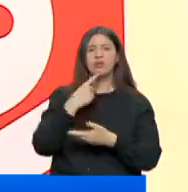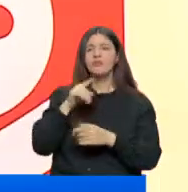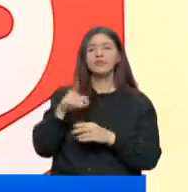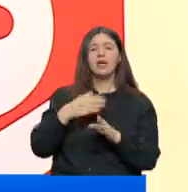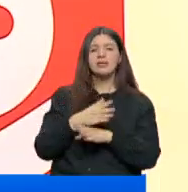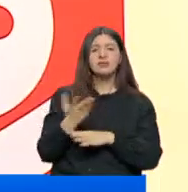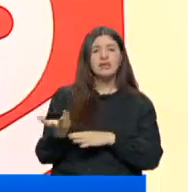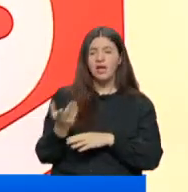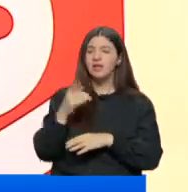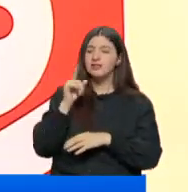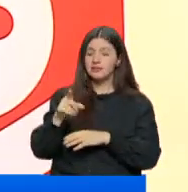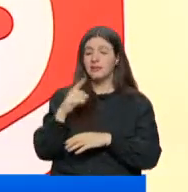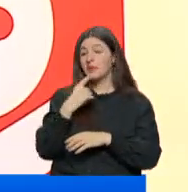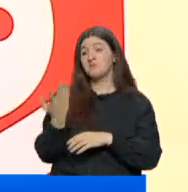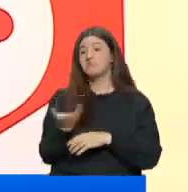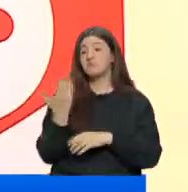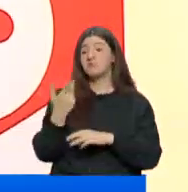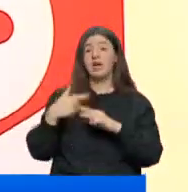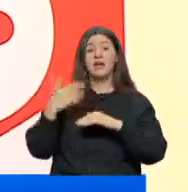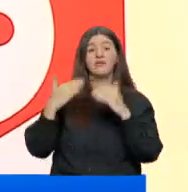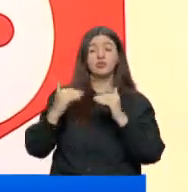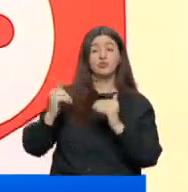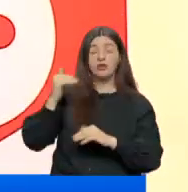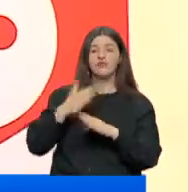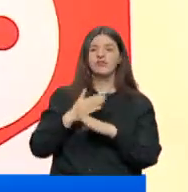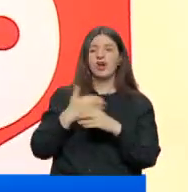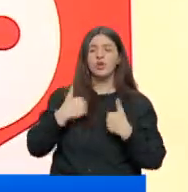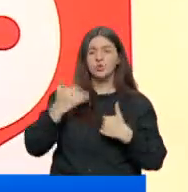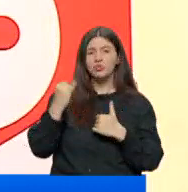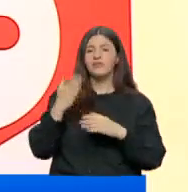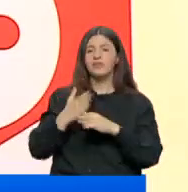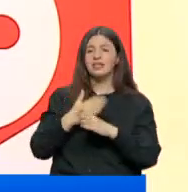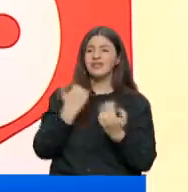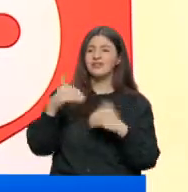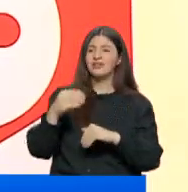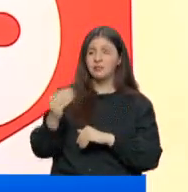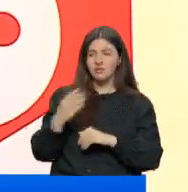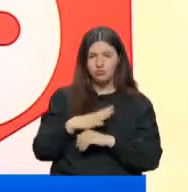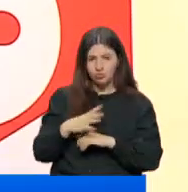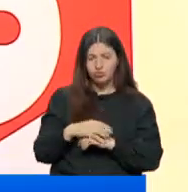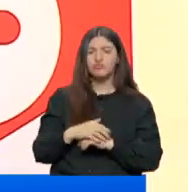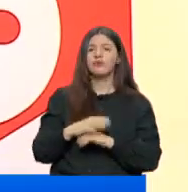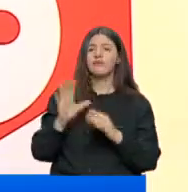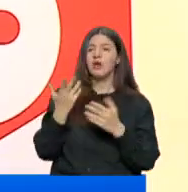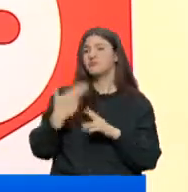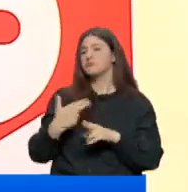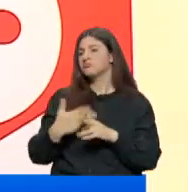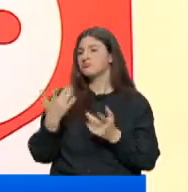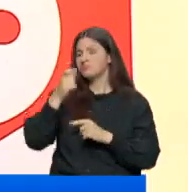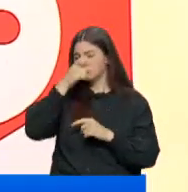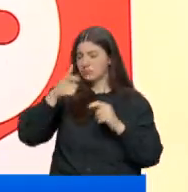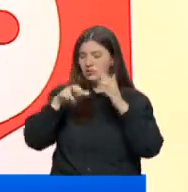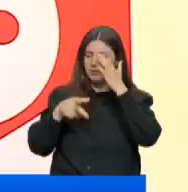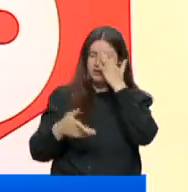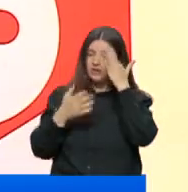olan nedir? Siz diyelim ki işte enflasyon yükseldi, vatandaşın durumu kötü ve vatandaşa bir destek sunmak istiyorsunuz. Ya da örneğin Türkiye'deki